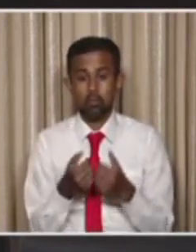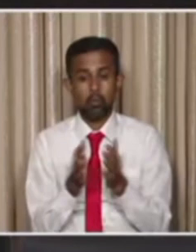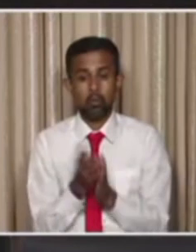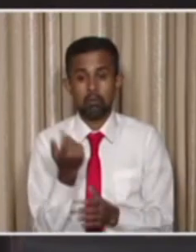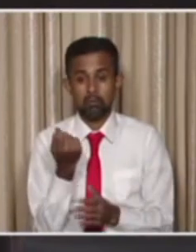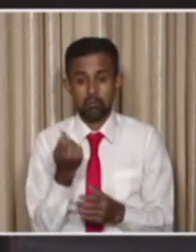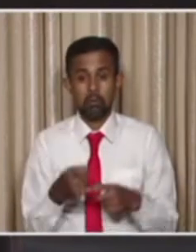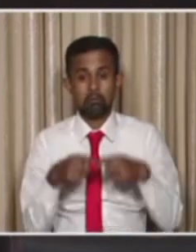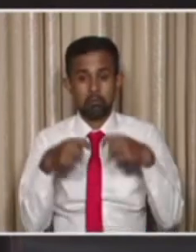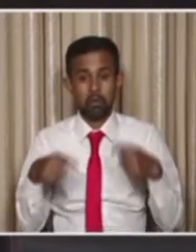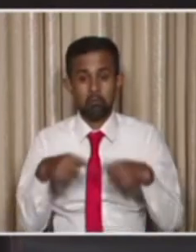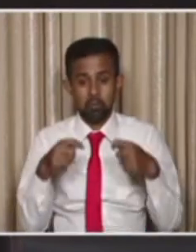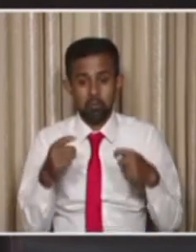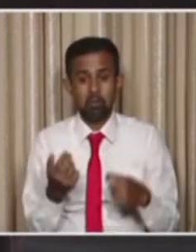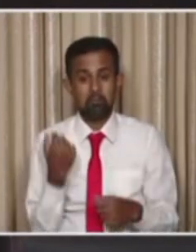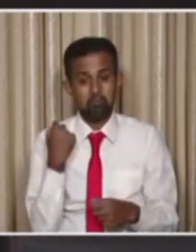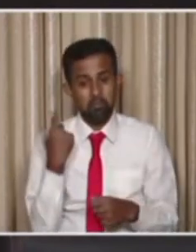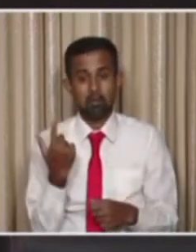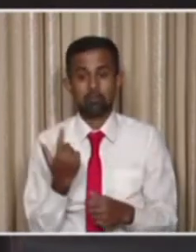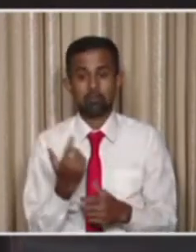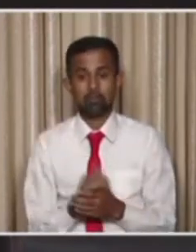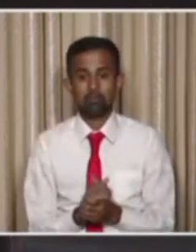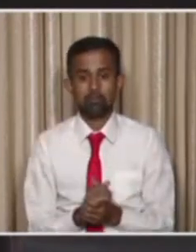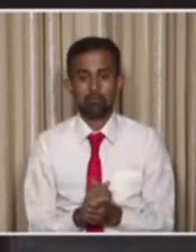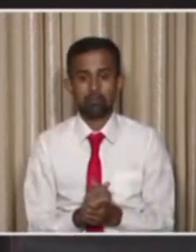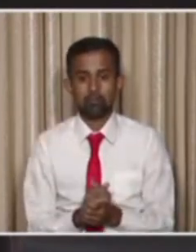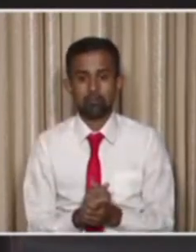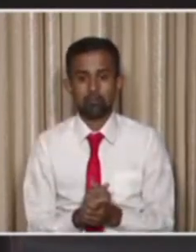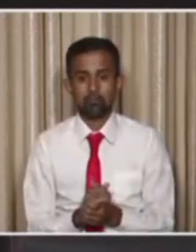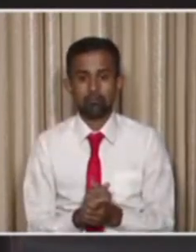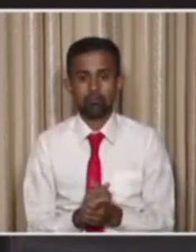අහුරු කරනවා. හරි.